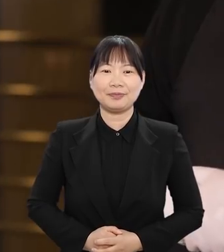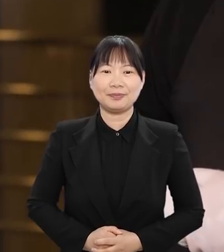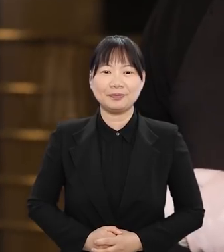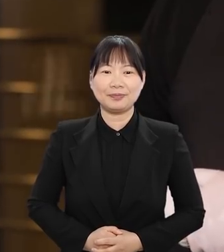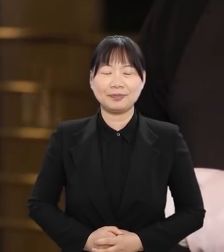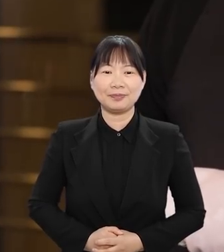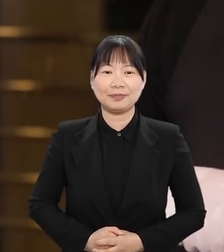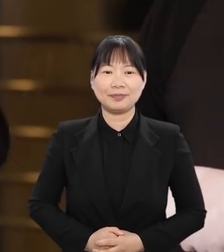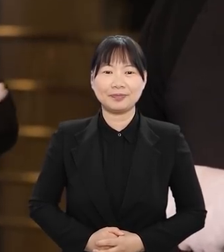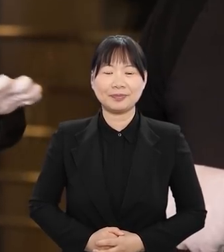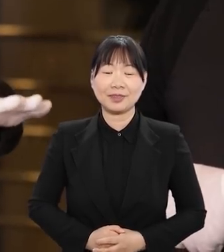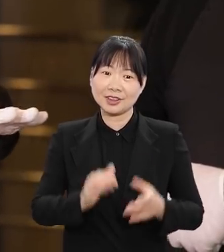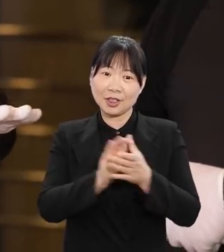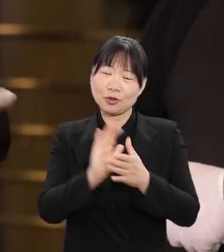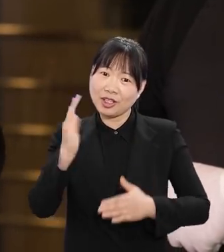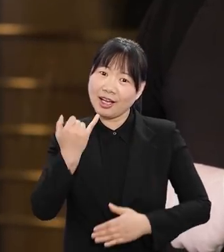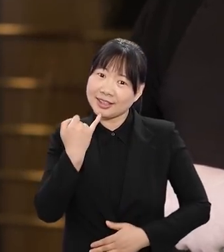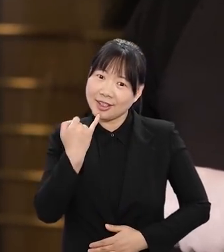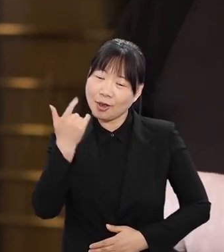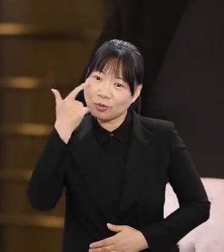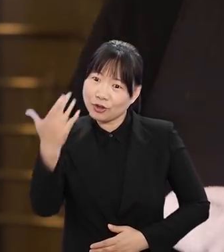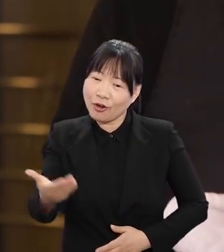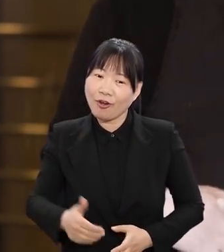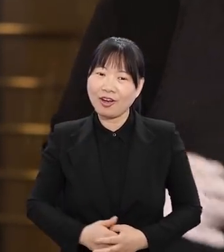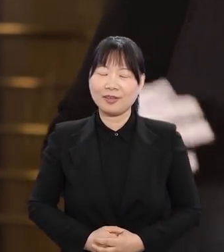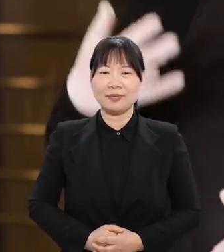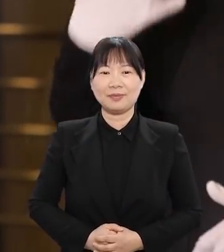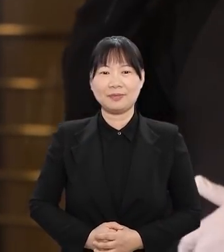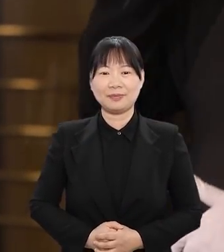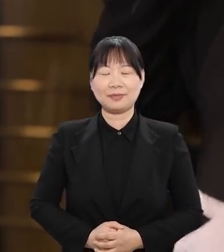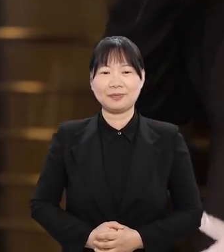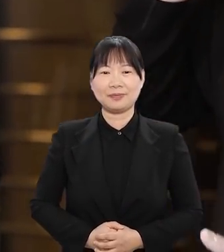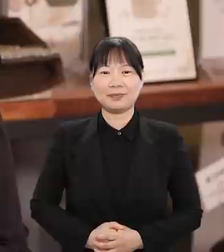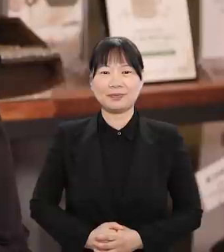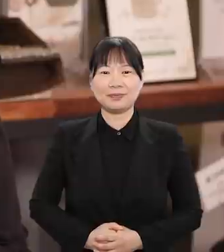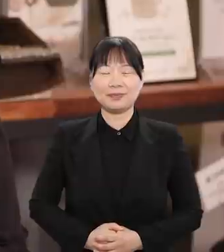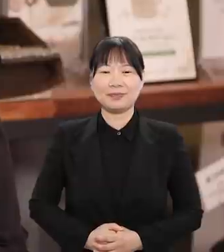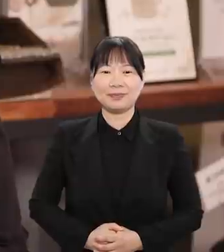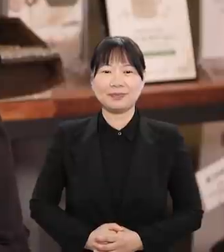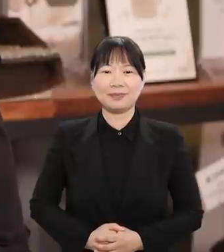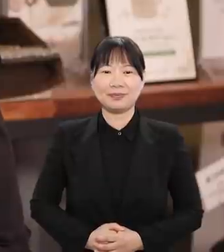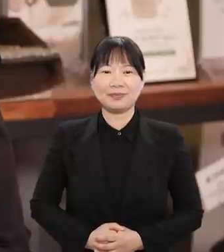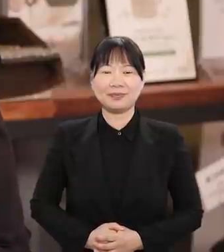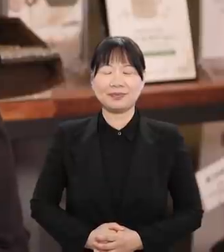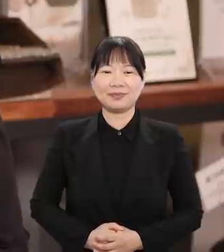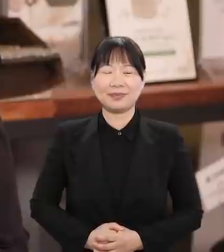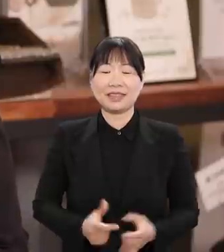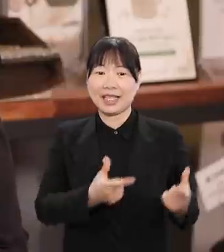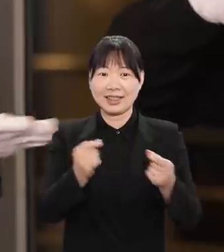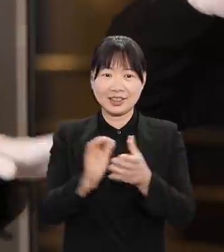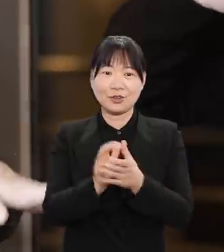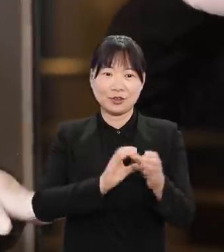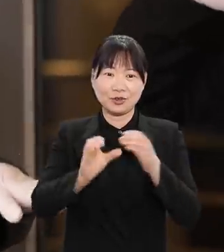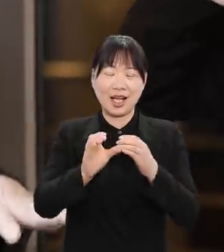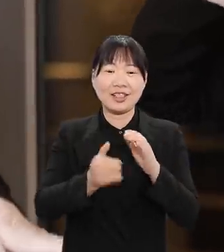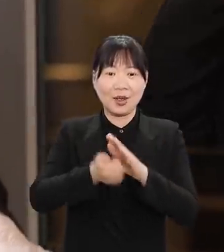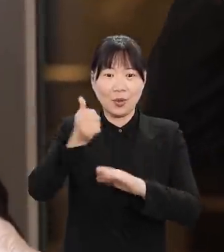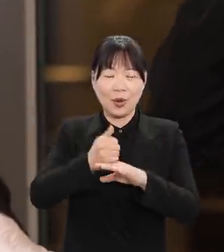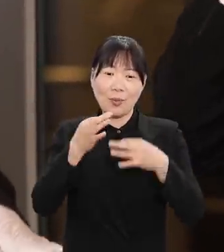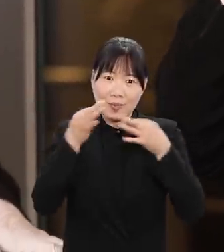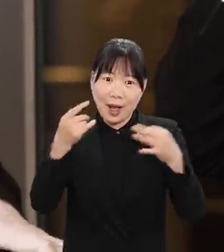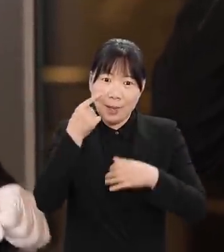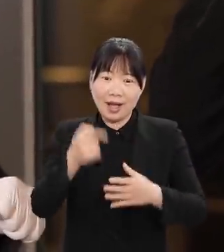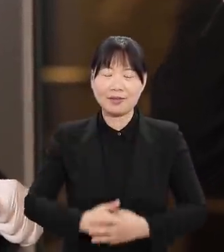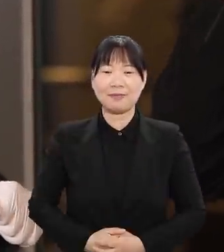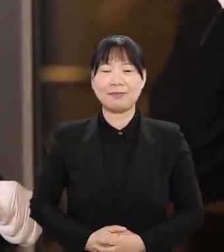저 그러면은 혹시 친구가 되어도 괜찮냐고 한번 물어볼 수 있을까요? 네. 네. 괜찮습니다. 괜찮아요. 다 같이 친구